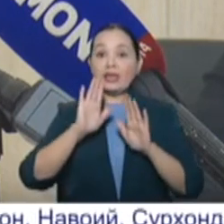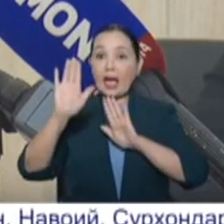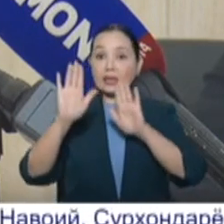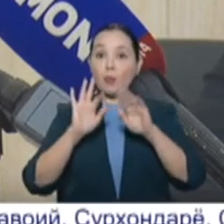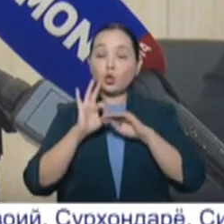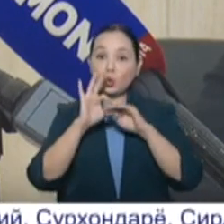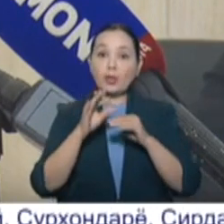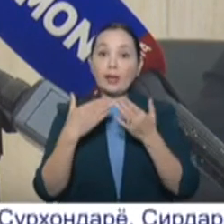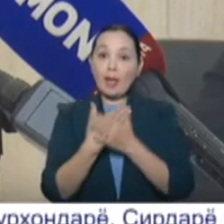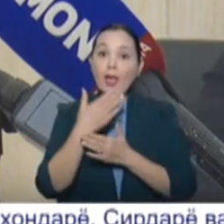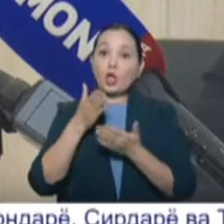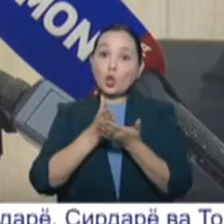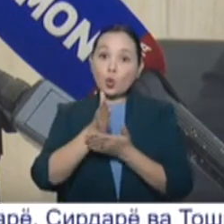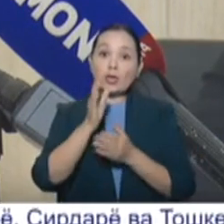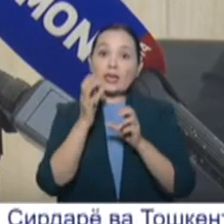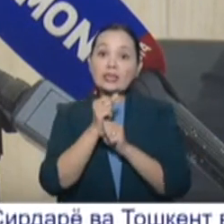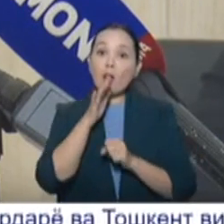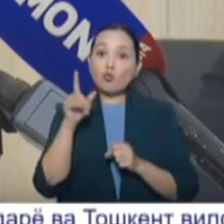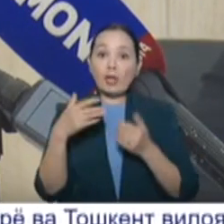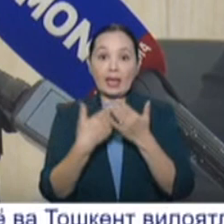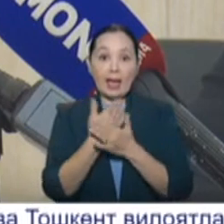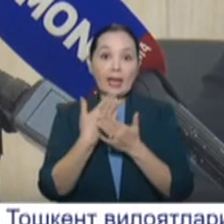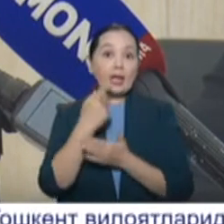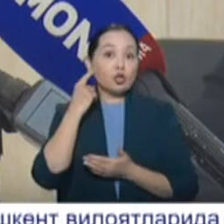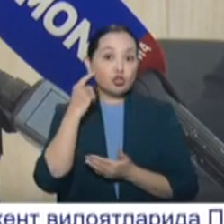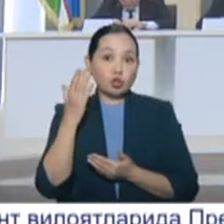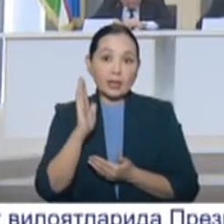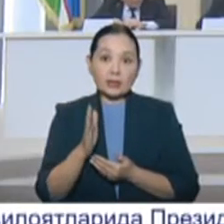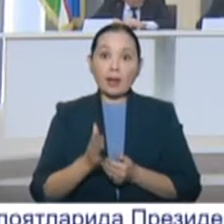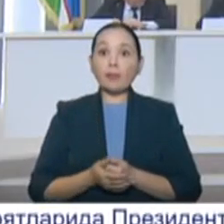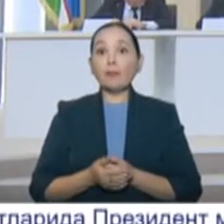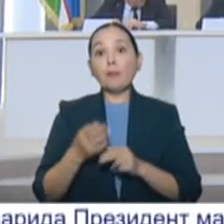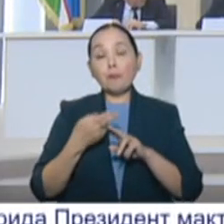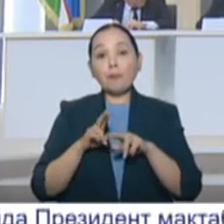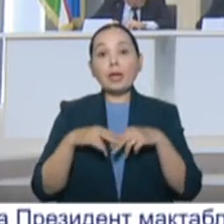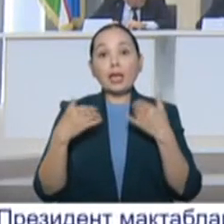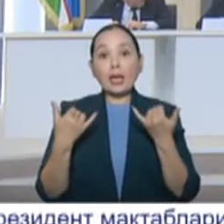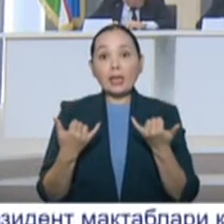yangi yo'nalish bo'yicha menimcha qisqa muddatlarda yangilikni eshitasizlar. Qaysi yo'nalishda ish? Mana endi